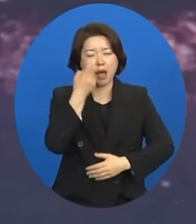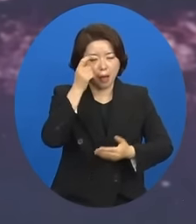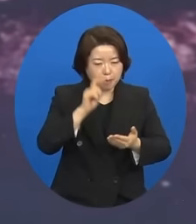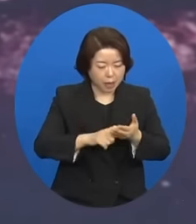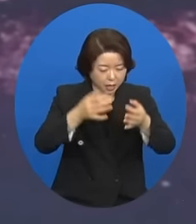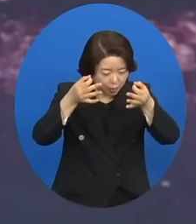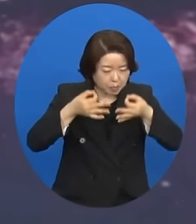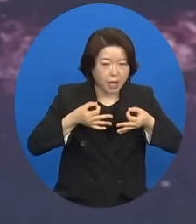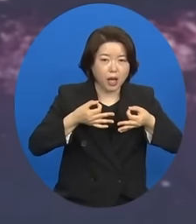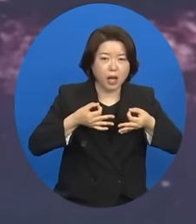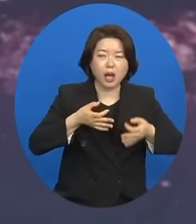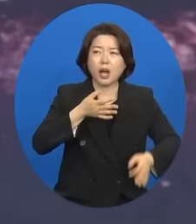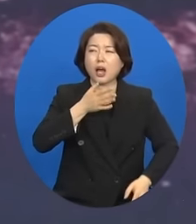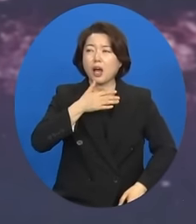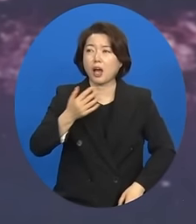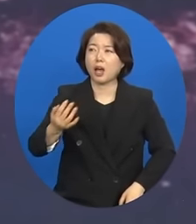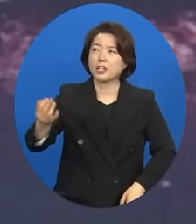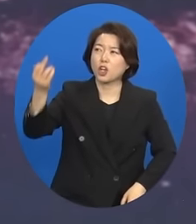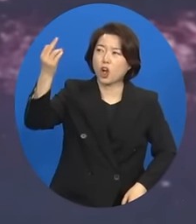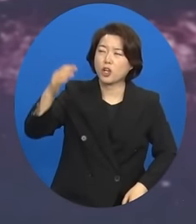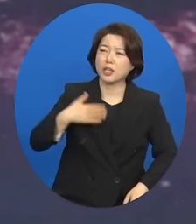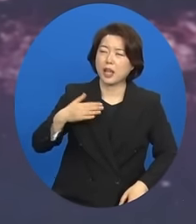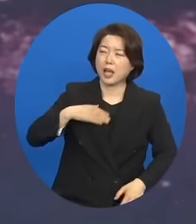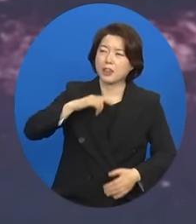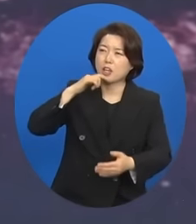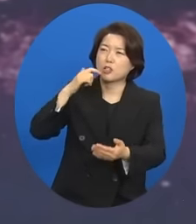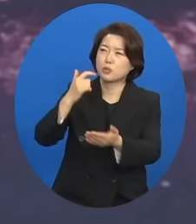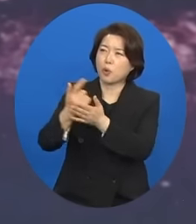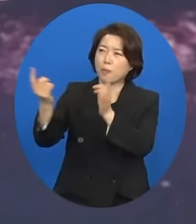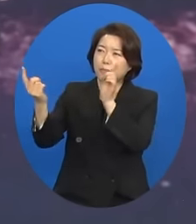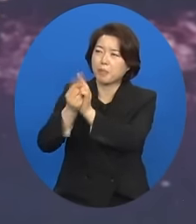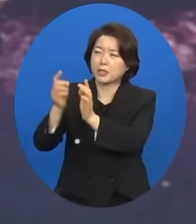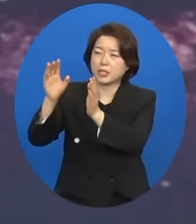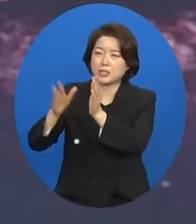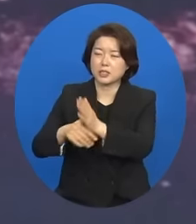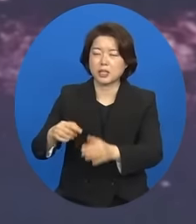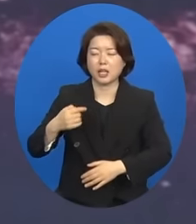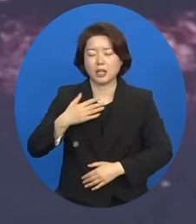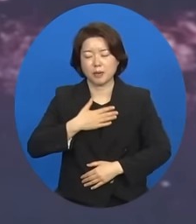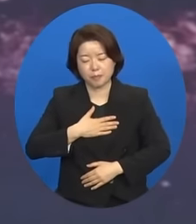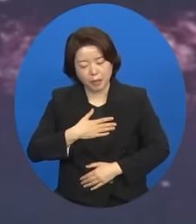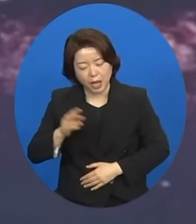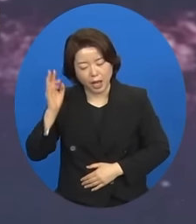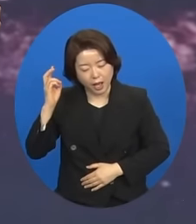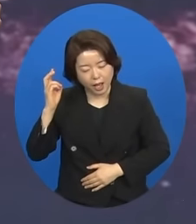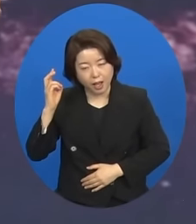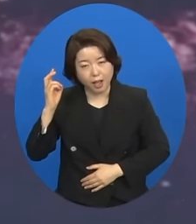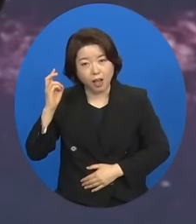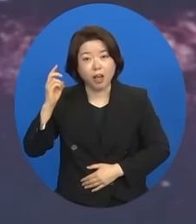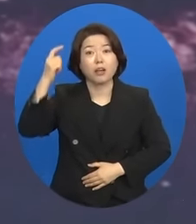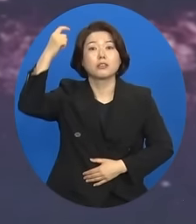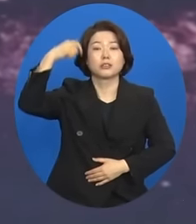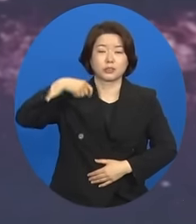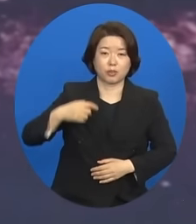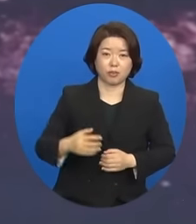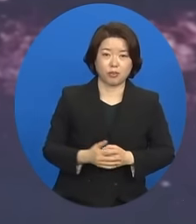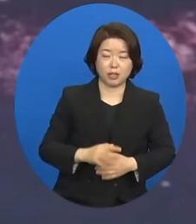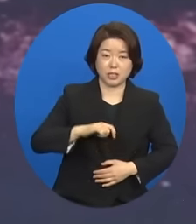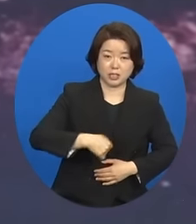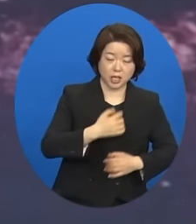되는 거예요 아 형이 속임을 당했을 때 이런 심정이나 자기가